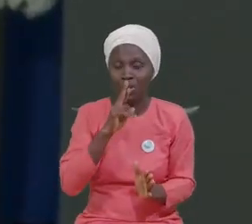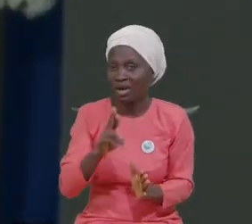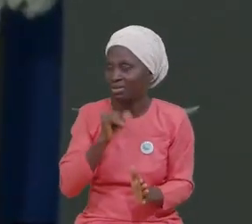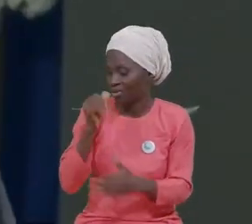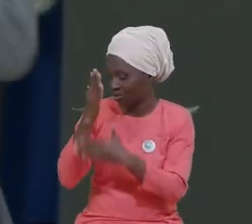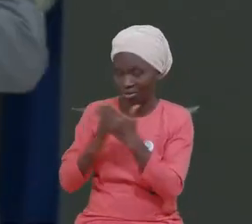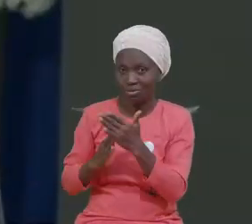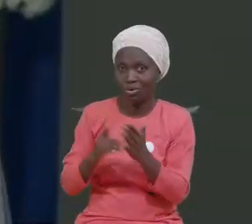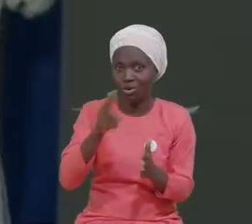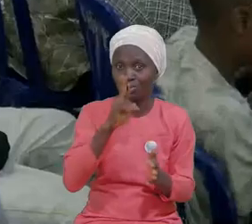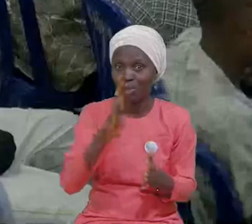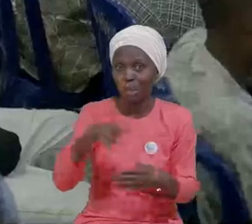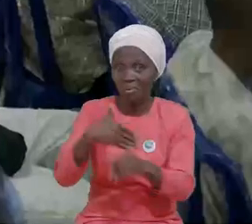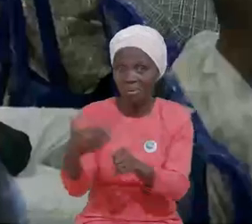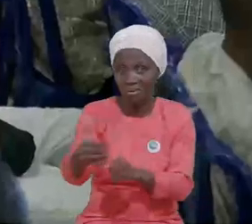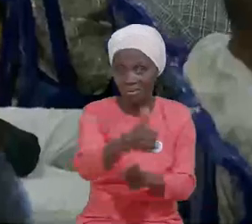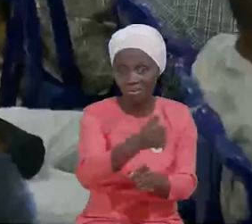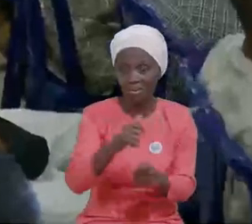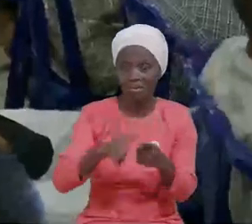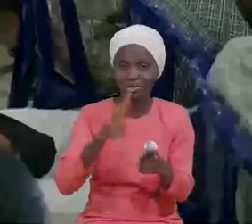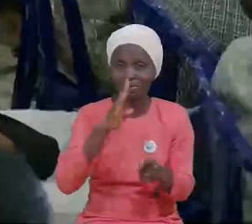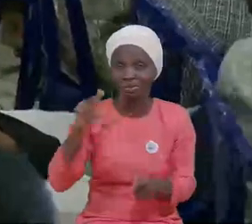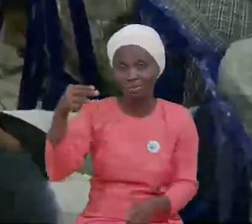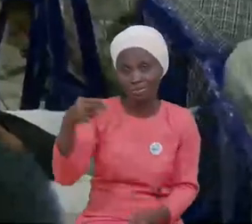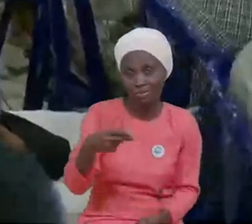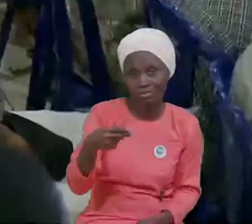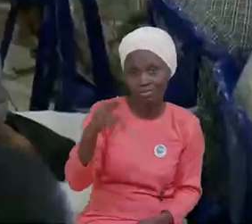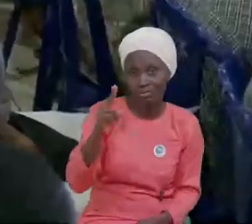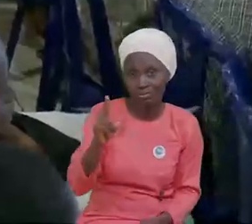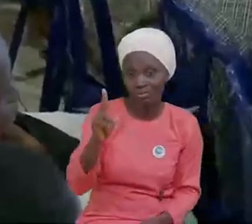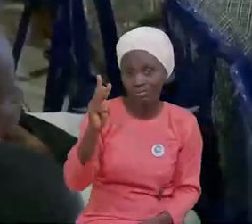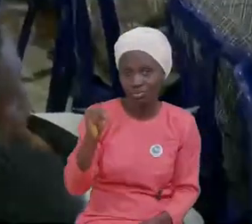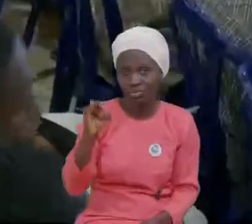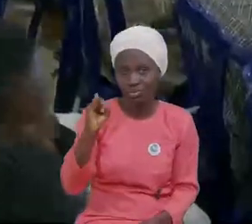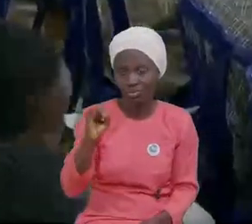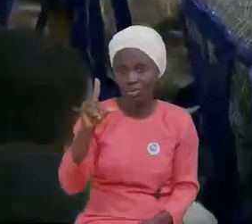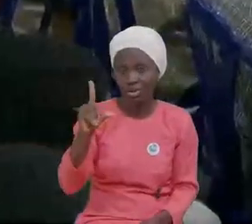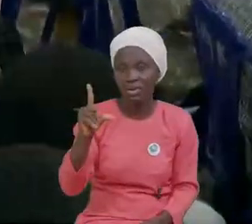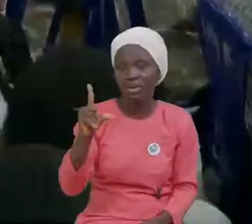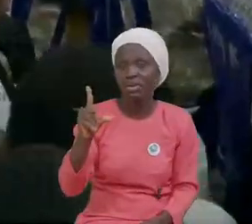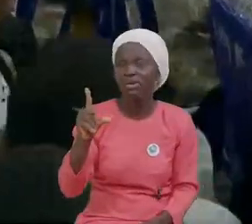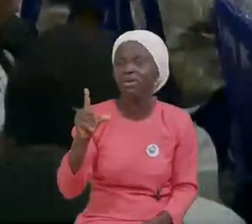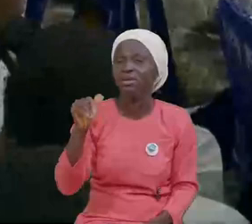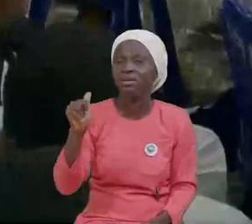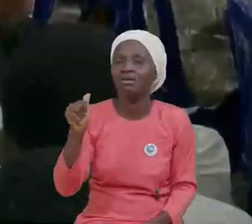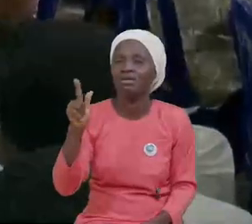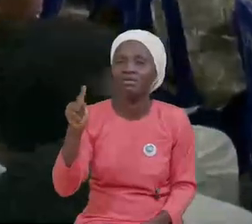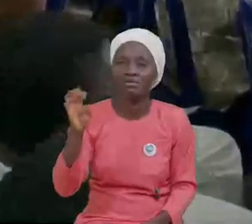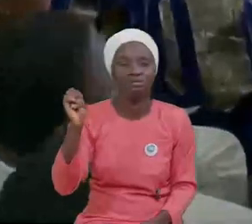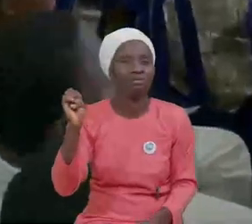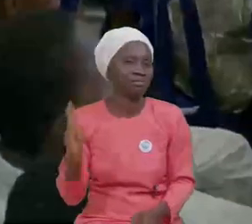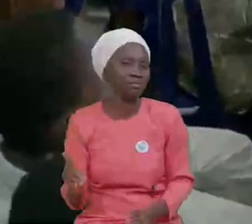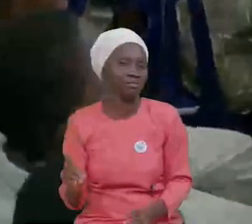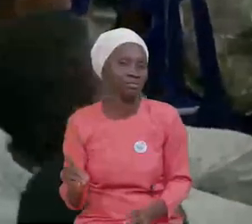humilié, ça, ce n'est pas l'humilité. Hein. Quand tu vas contre ce que Christ a établi, que tu fasses. Et il